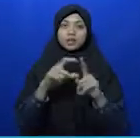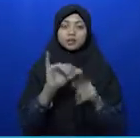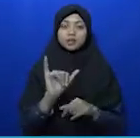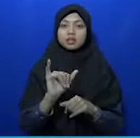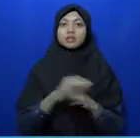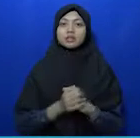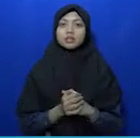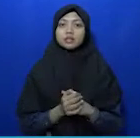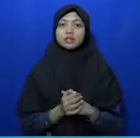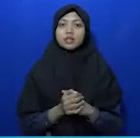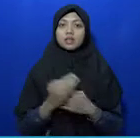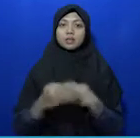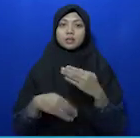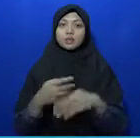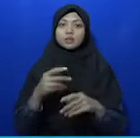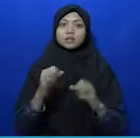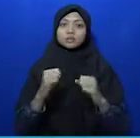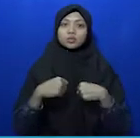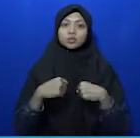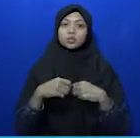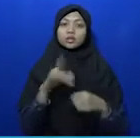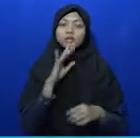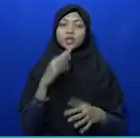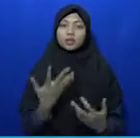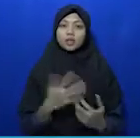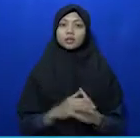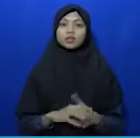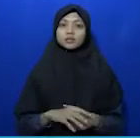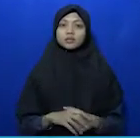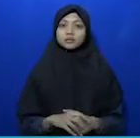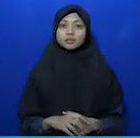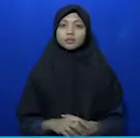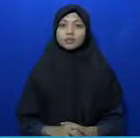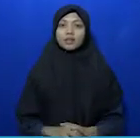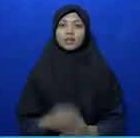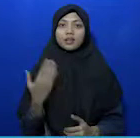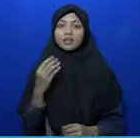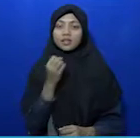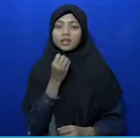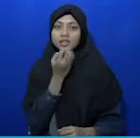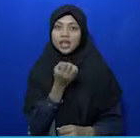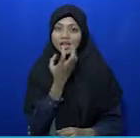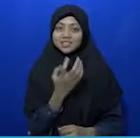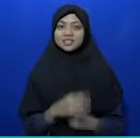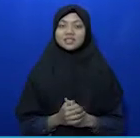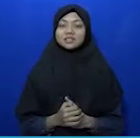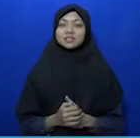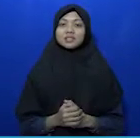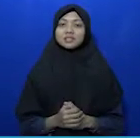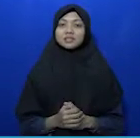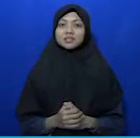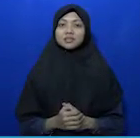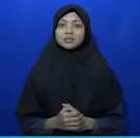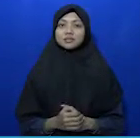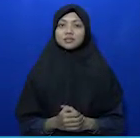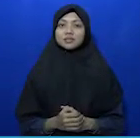exchange agreement, shareholder agreement, lalu share purchase agreement, lalu di luar itu nanti tentunya ada yang ranahnya regulator. Nah semuanya